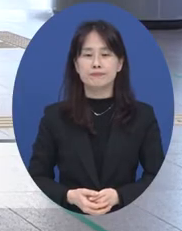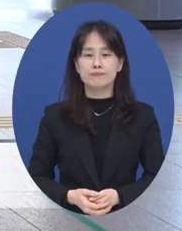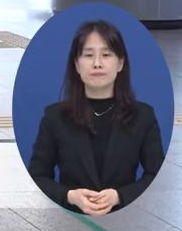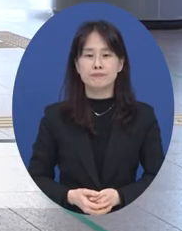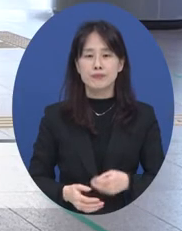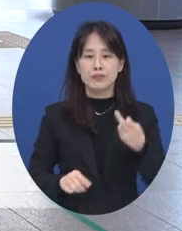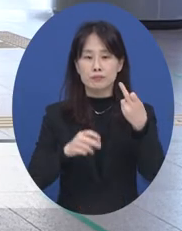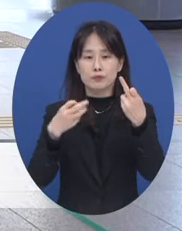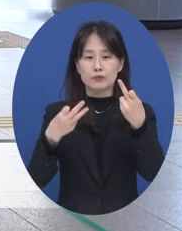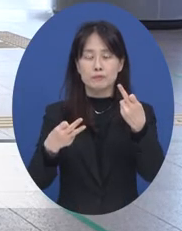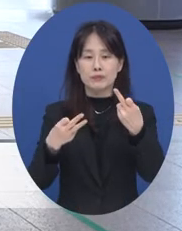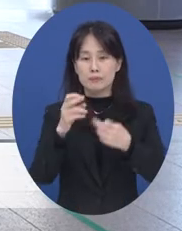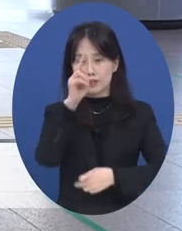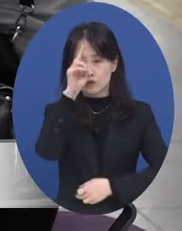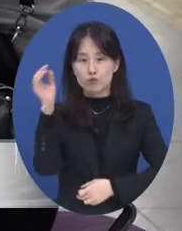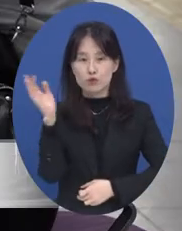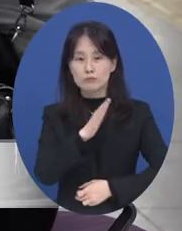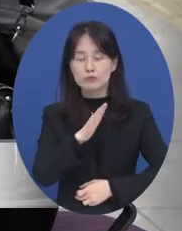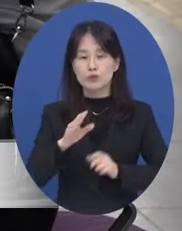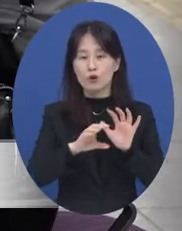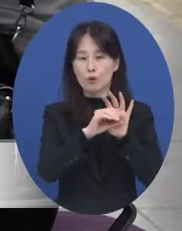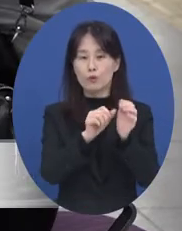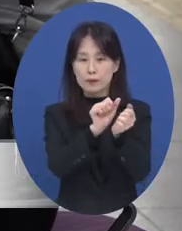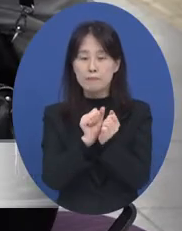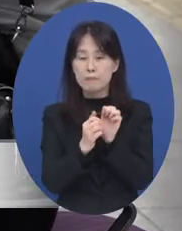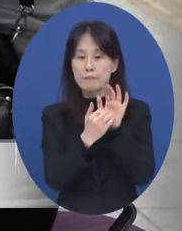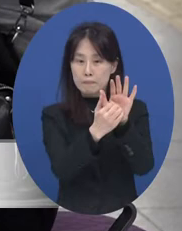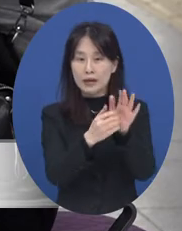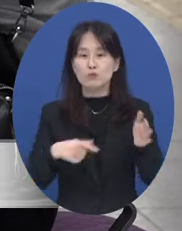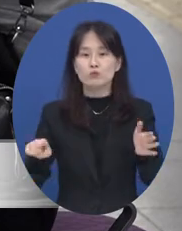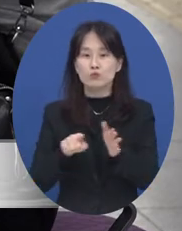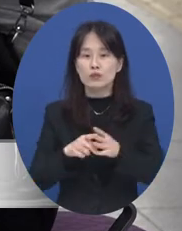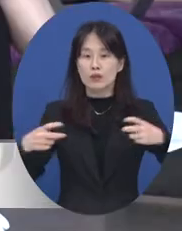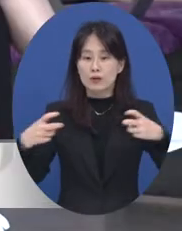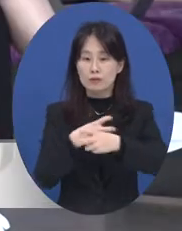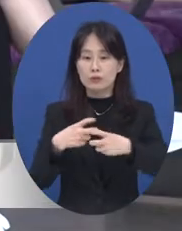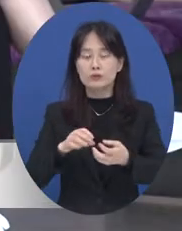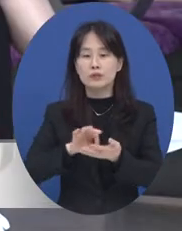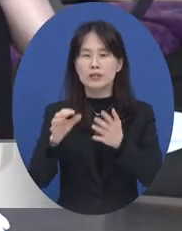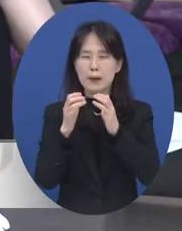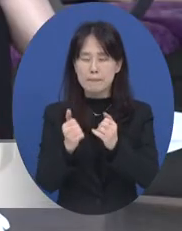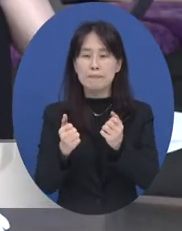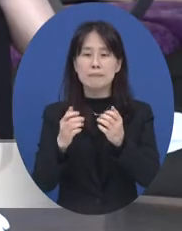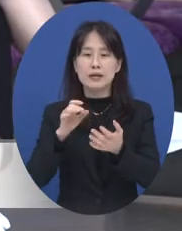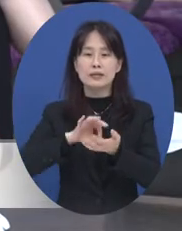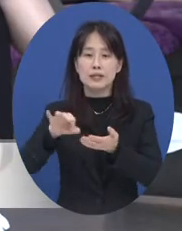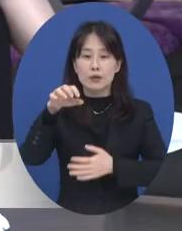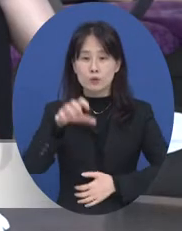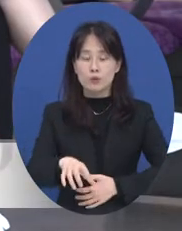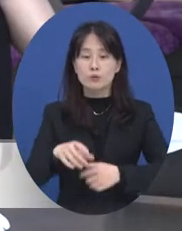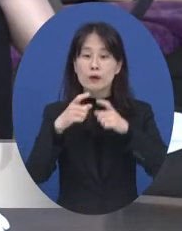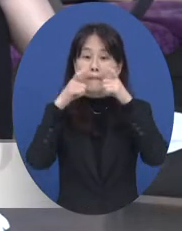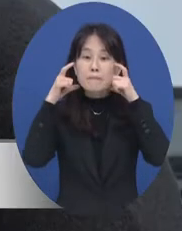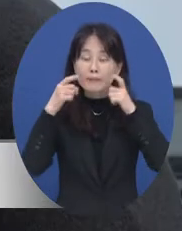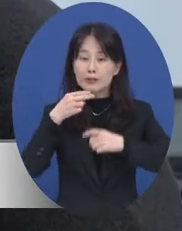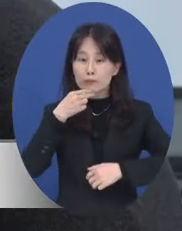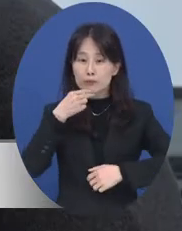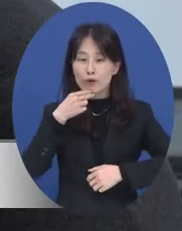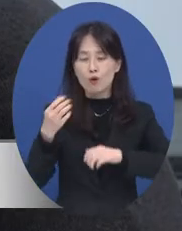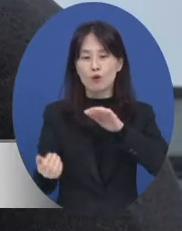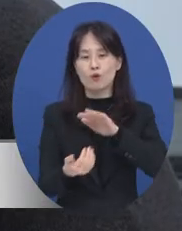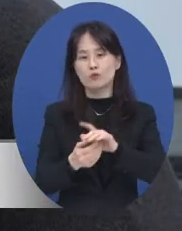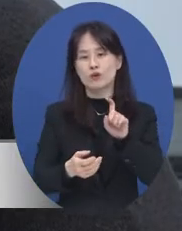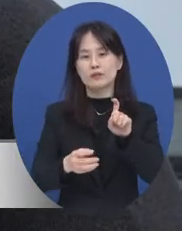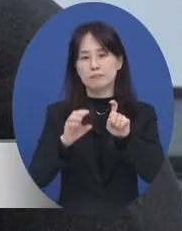오는 13일 0시 부터 콜은 알고 방역을 위해 대중 교통을 비롯한 다중 이용 시설에서 마스크를 쓰지 않으면 최대